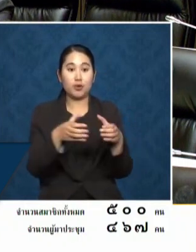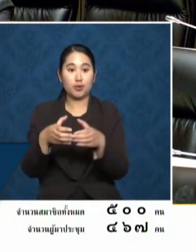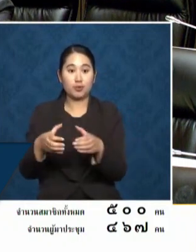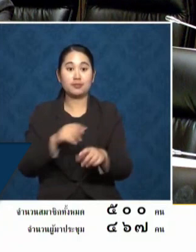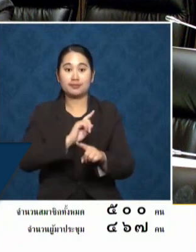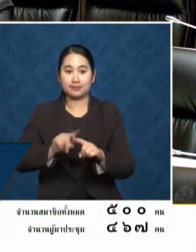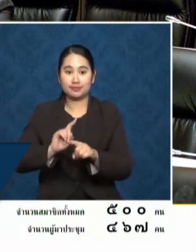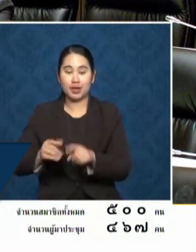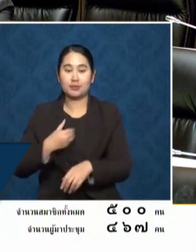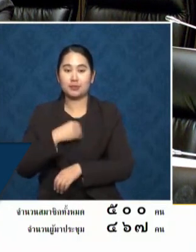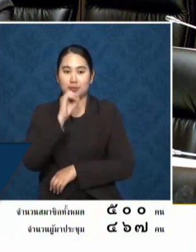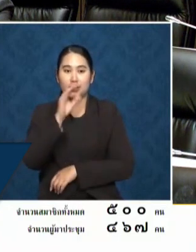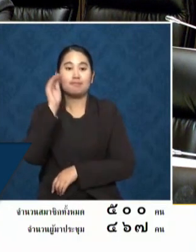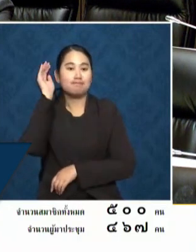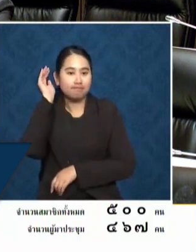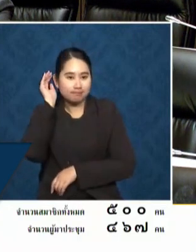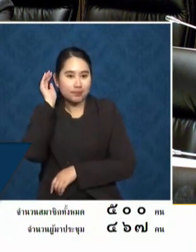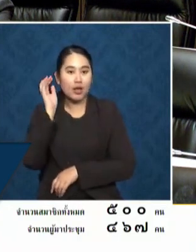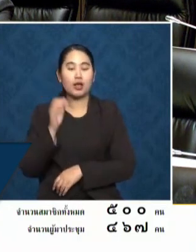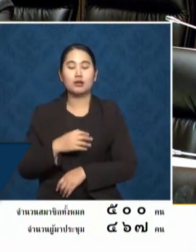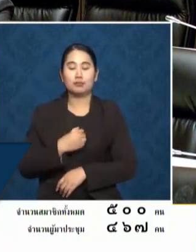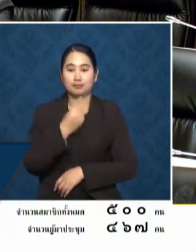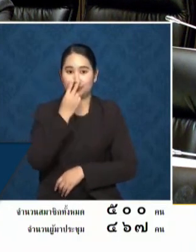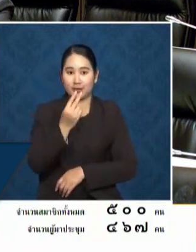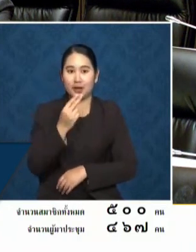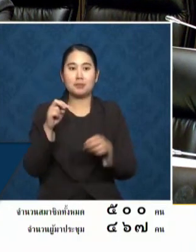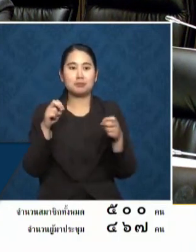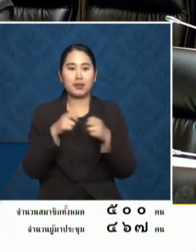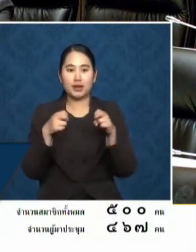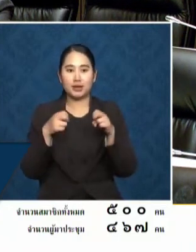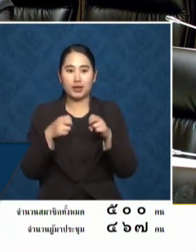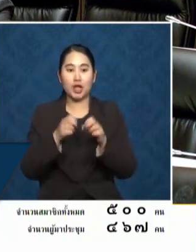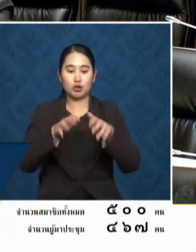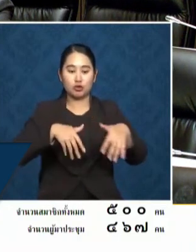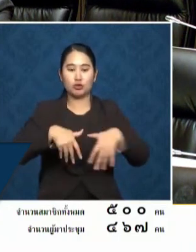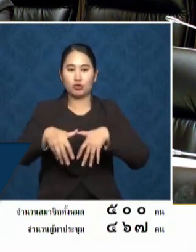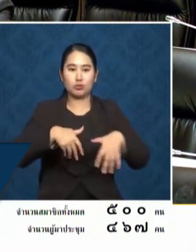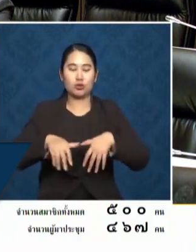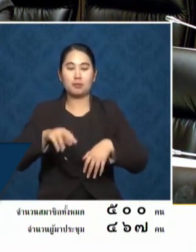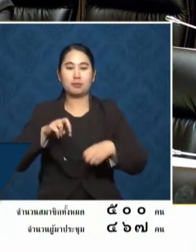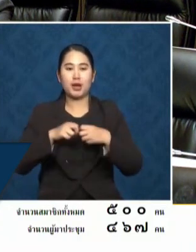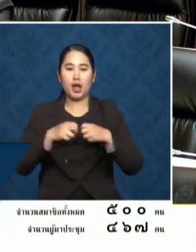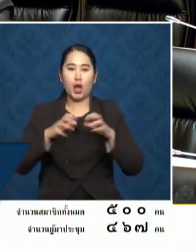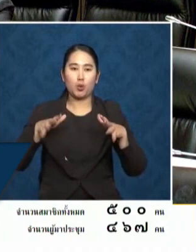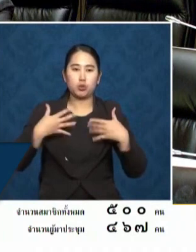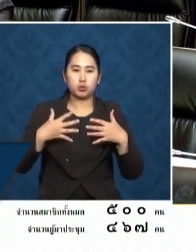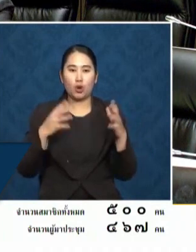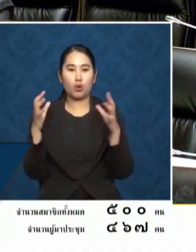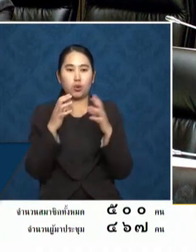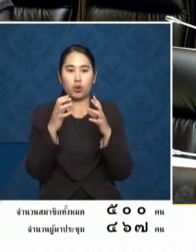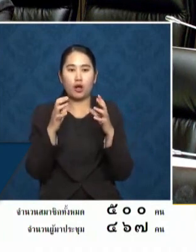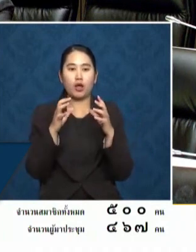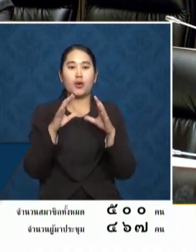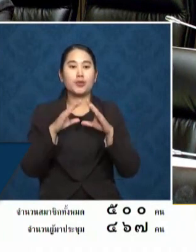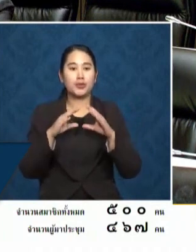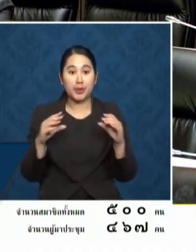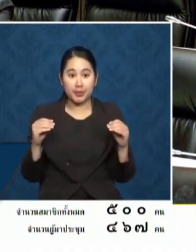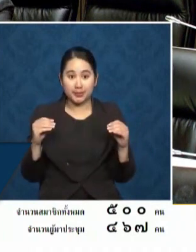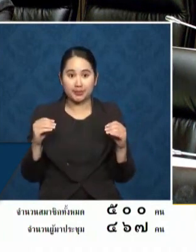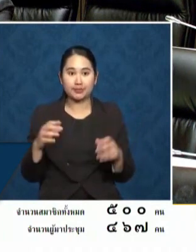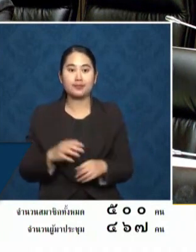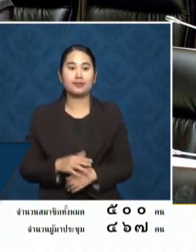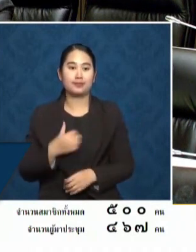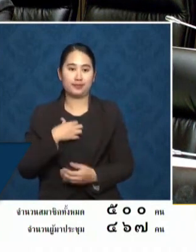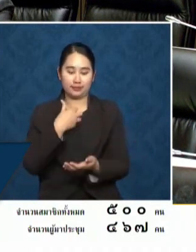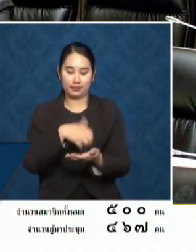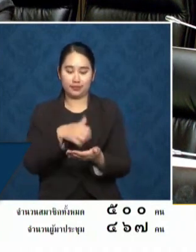ผมเชื่อครับว่าล้วนอยากจะเห็นความขัดแย้งระหว่างประชาชนกันเองนั้นที่ร้อนระอุขึ้นทุกวันคลี่คลายลงผมอยาก